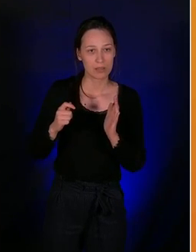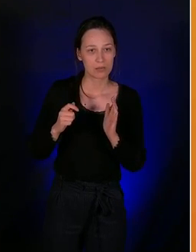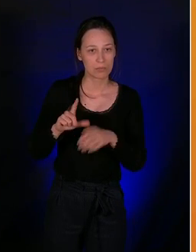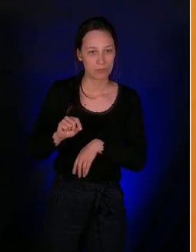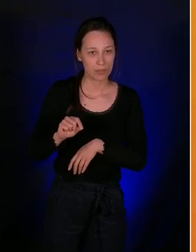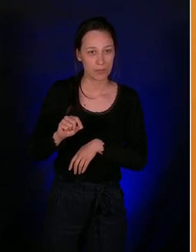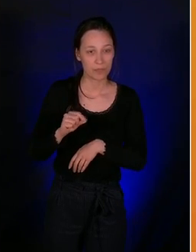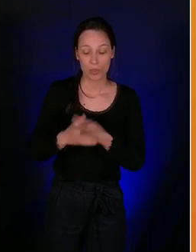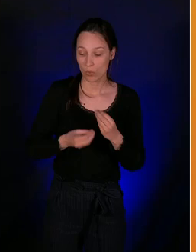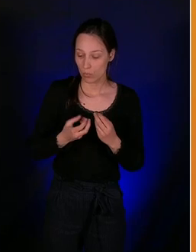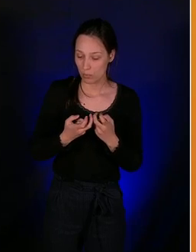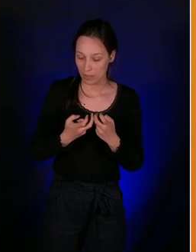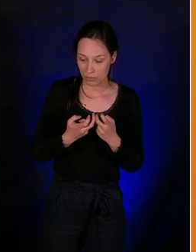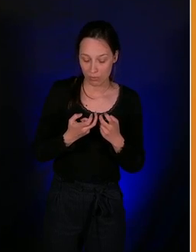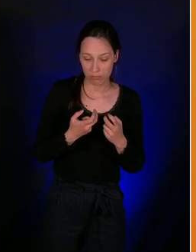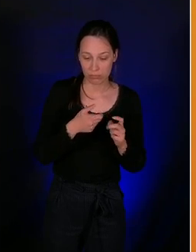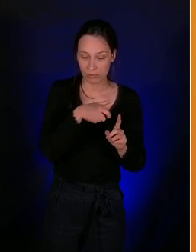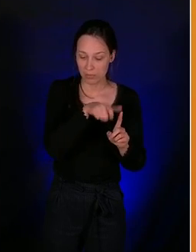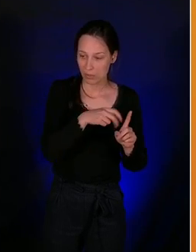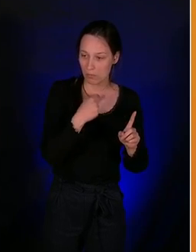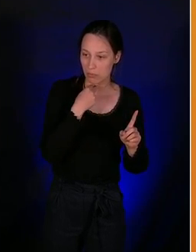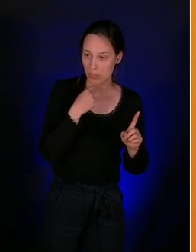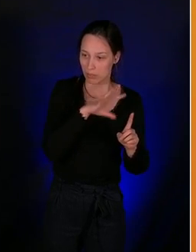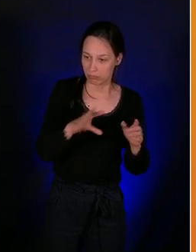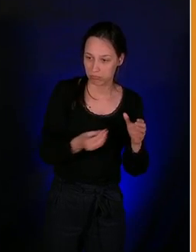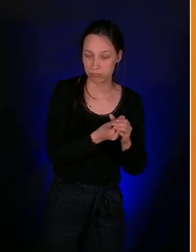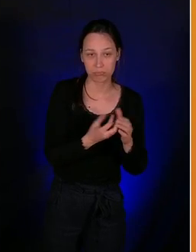la réintégration des livreurs bloqués dans mon syndicat au printemps